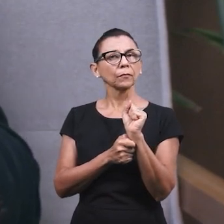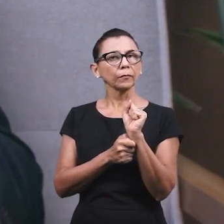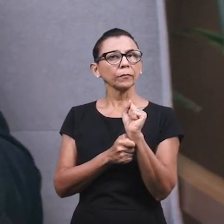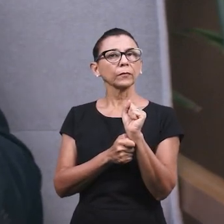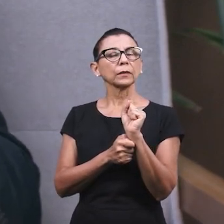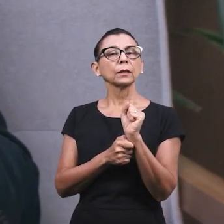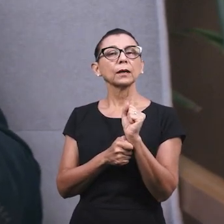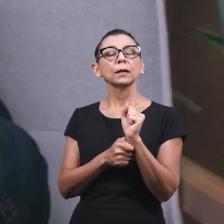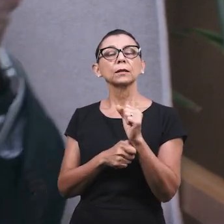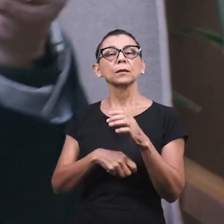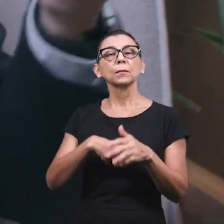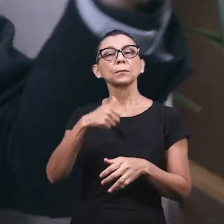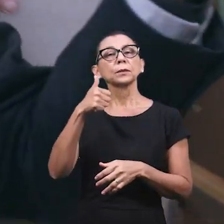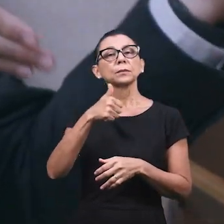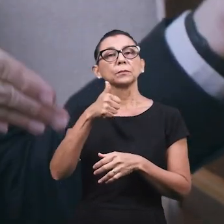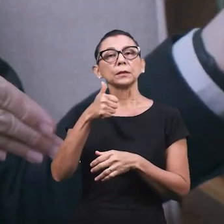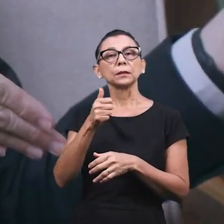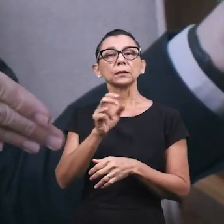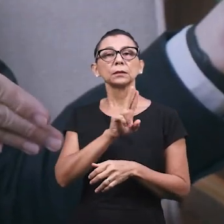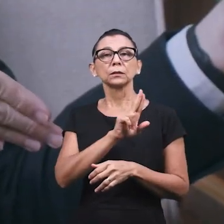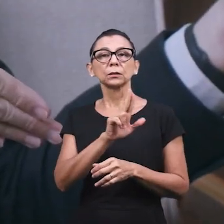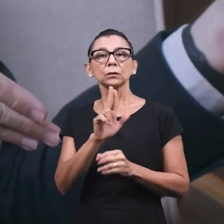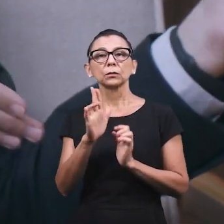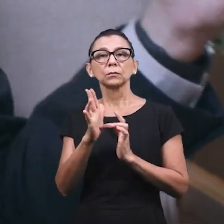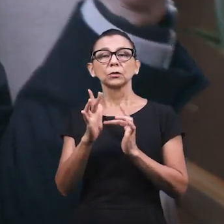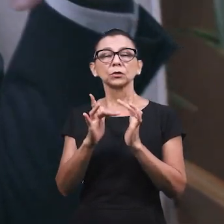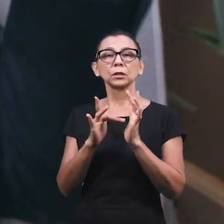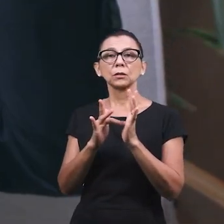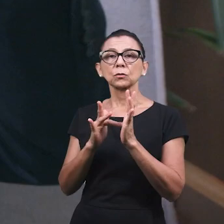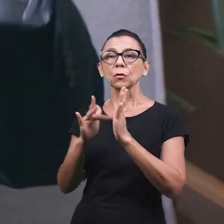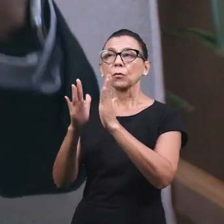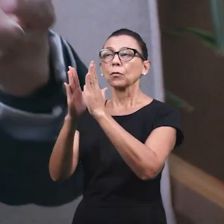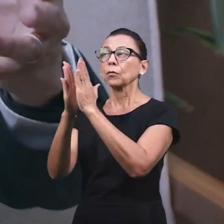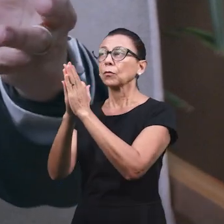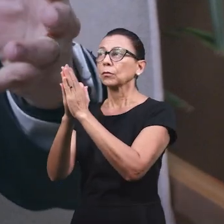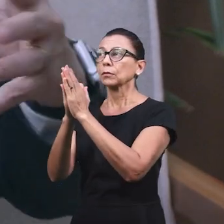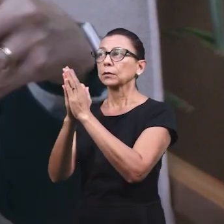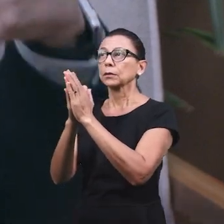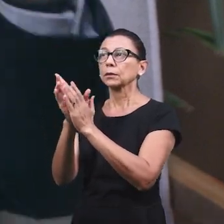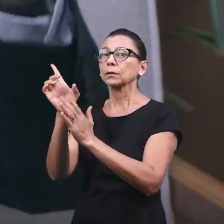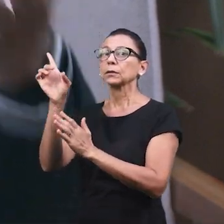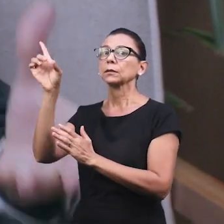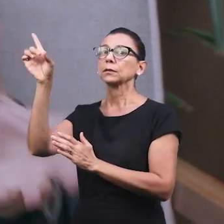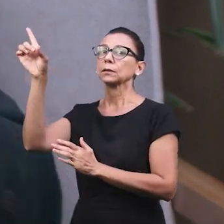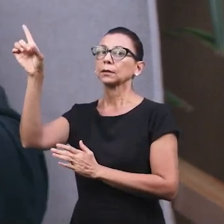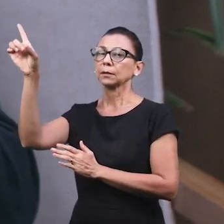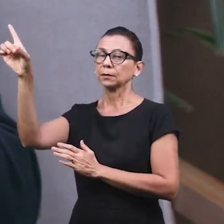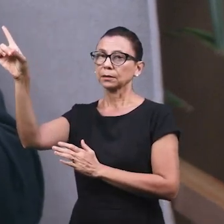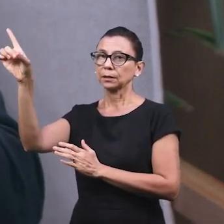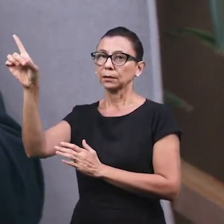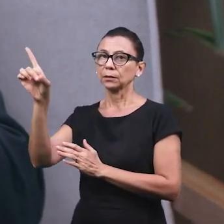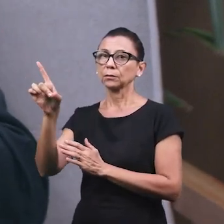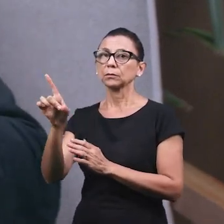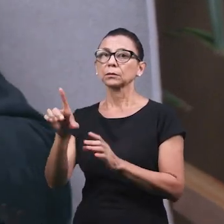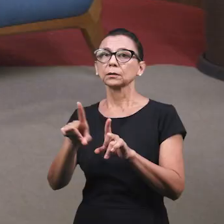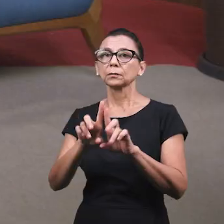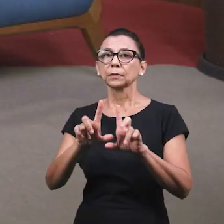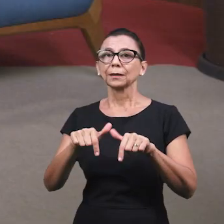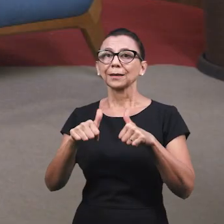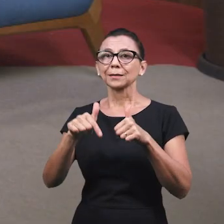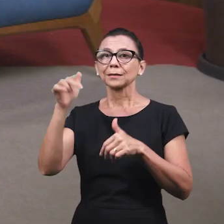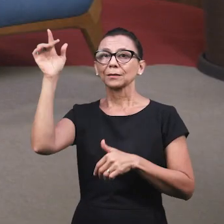il doit aller à Dieu, par Jésus, par la bénédiction, avec l'action du